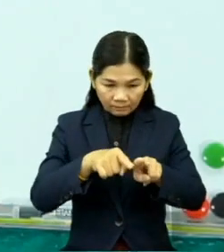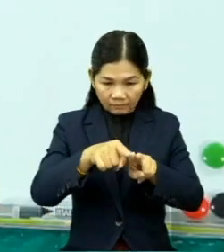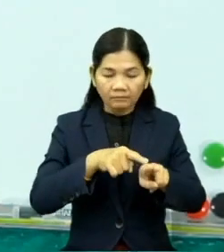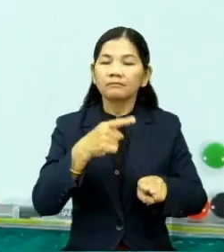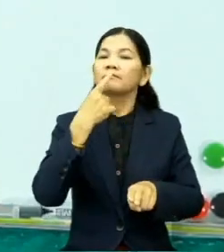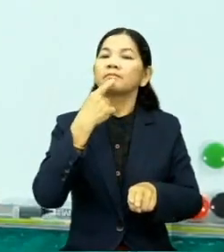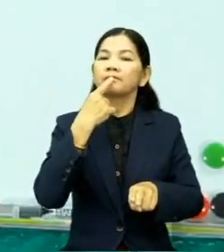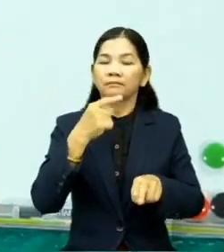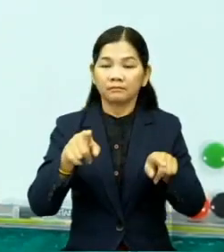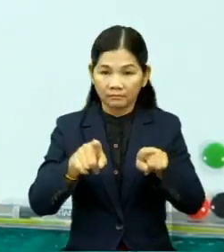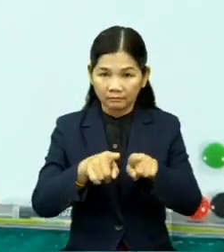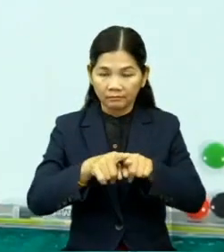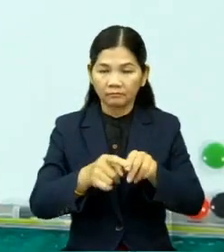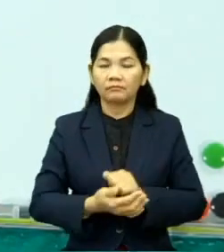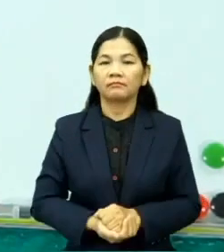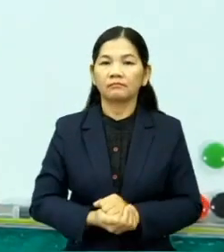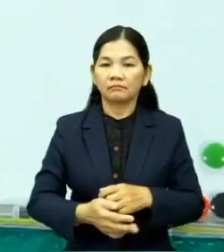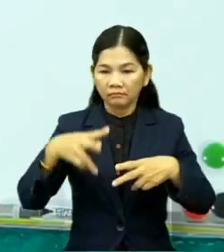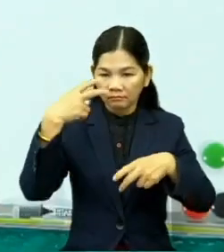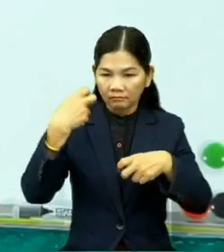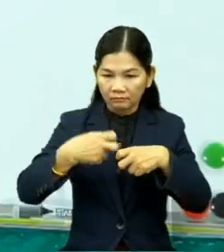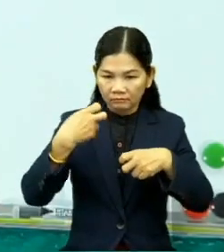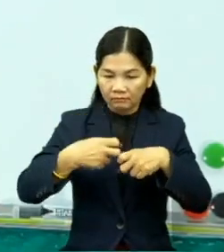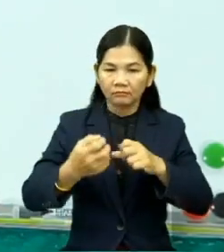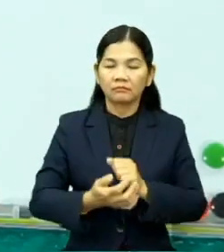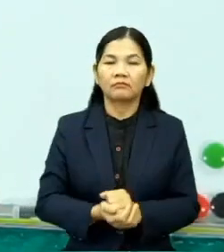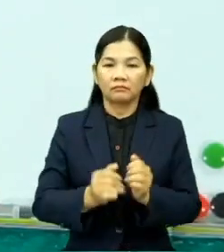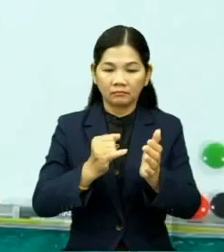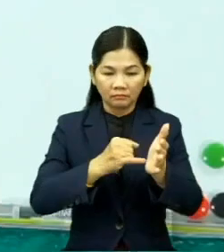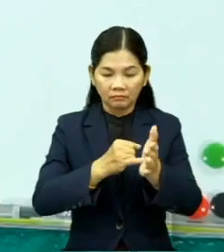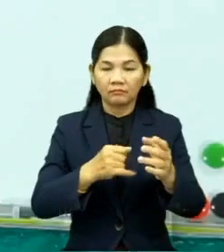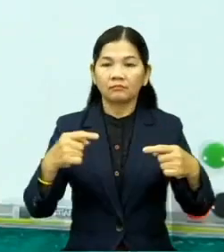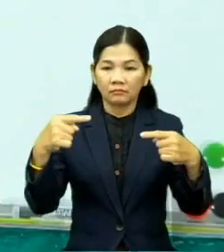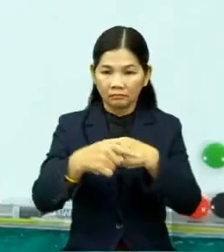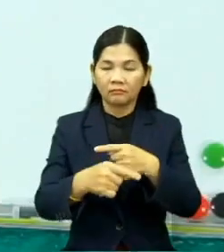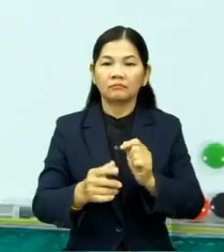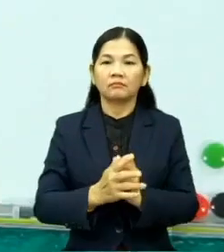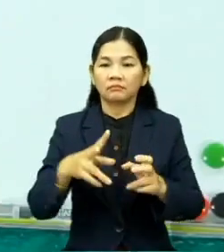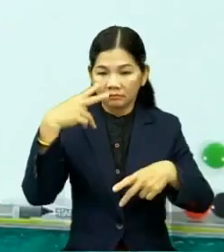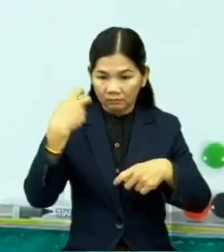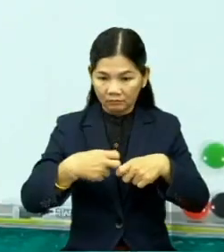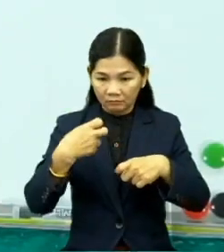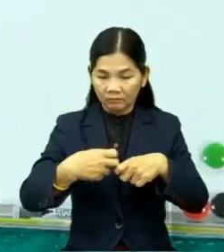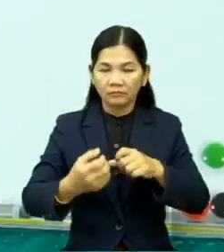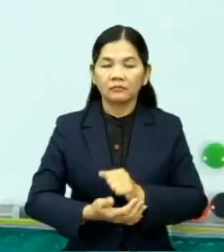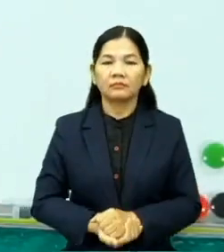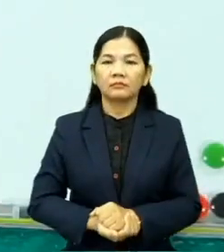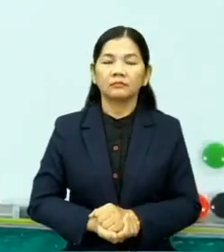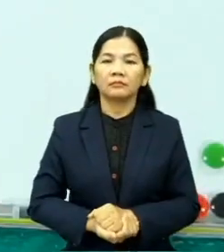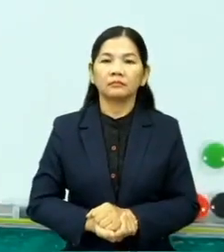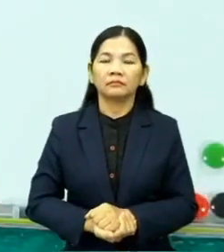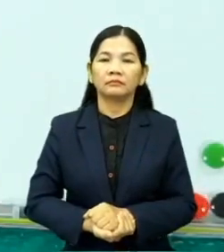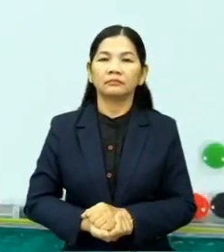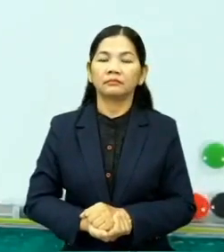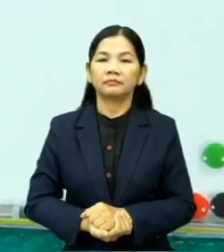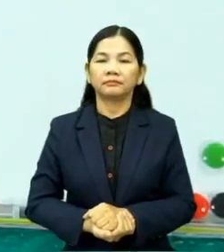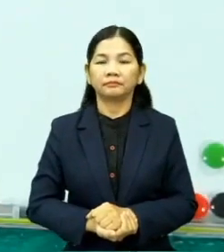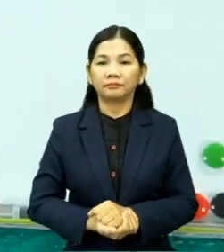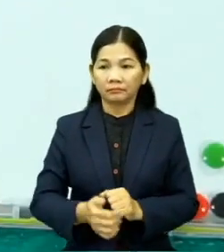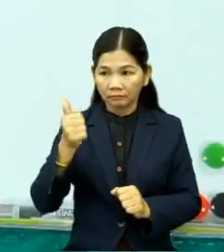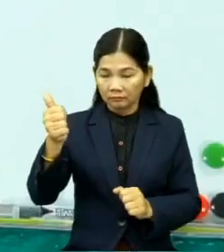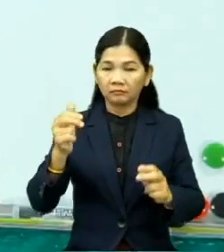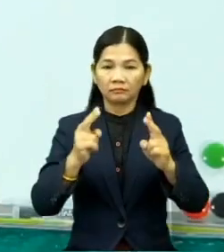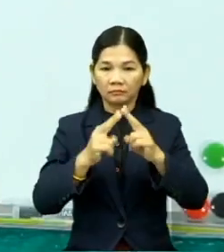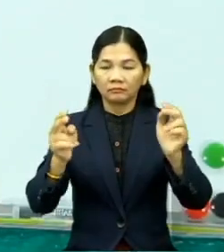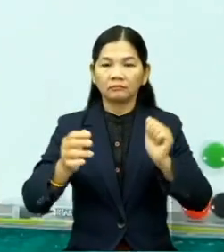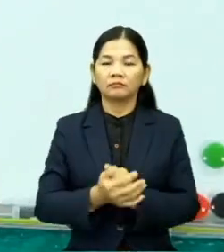រហមនេះពីក្រោមពាក្យលំបាកចាងាយគឺផ្ទុយនឹងលំបាកណាកូនចាល្អណាស់អញ្ចឹ